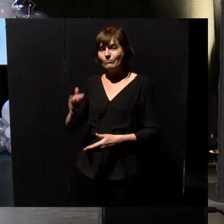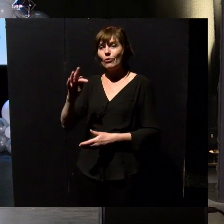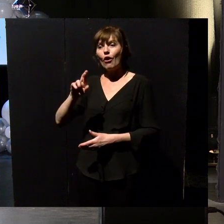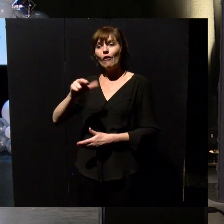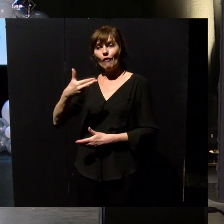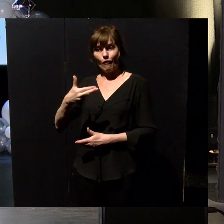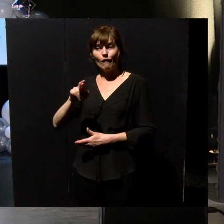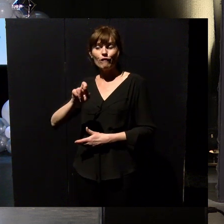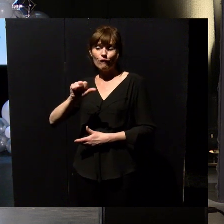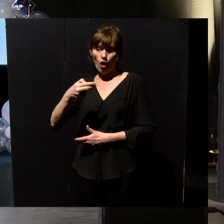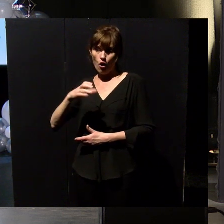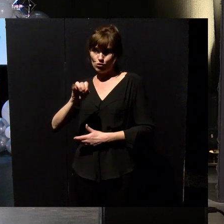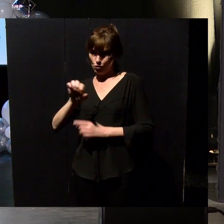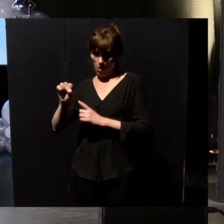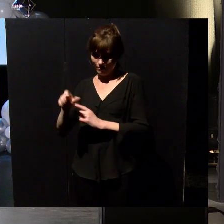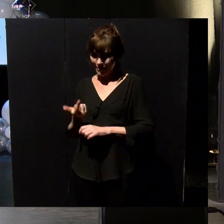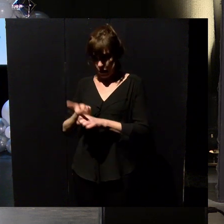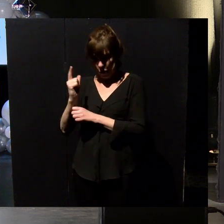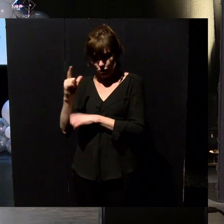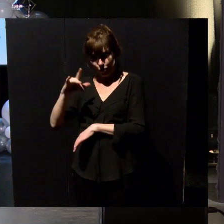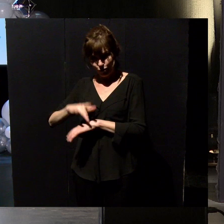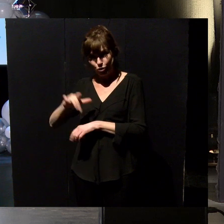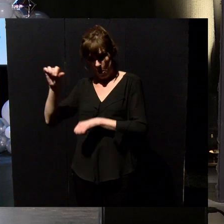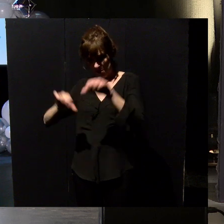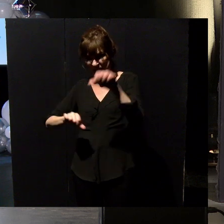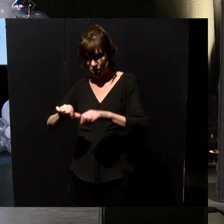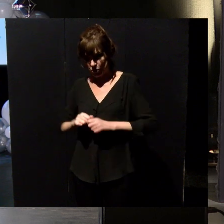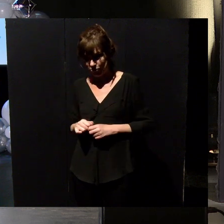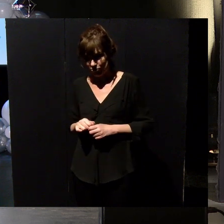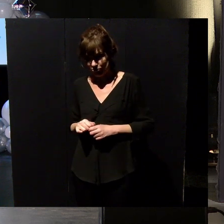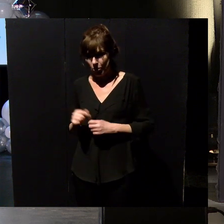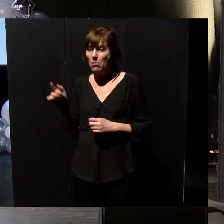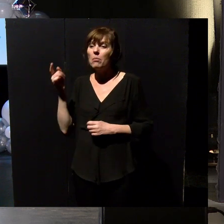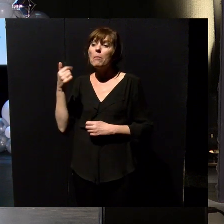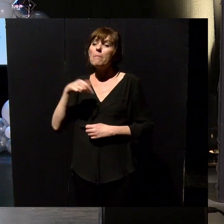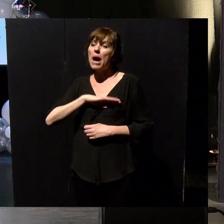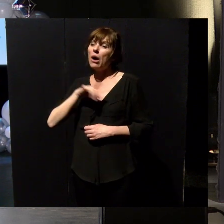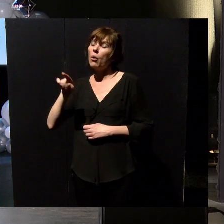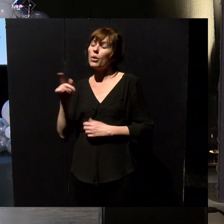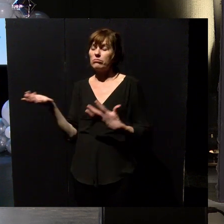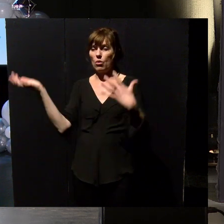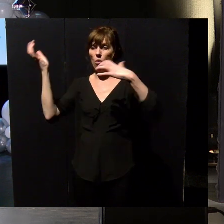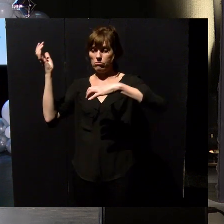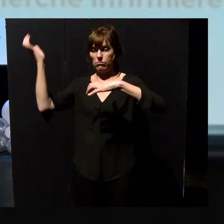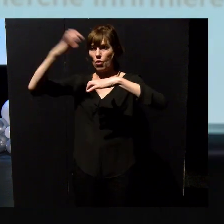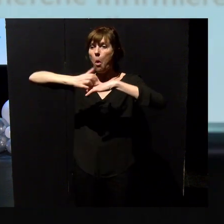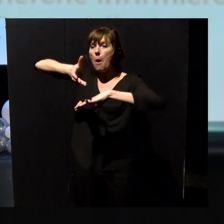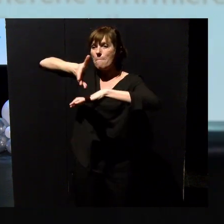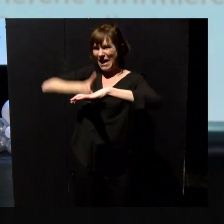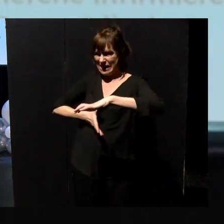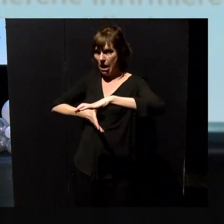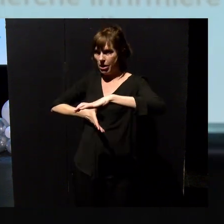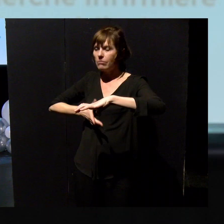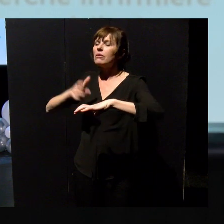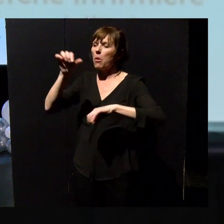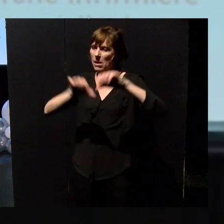il y a 2 ans de cela. Il avait un recouvrement partiel. Il a donc eu un très léger trouble du langage et il a